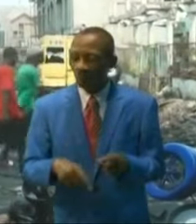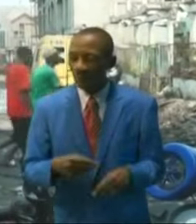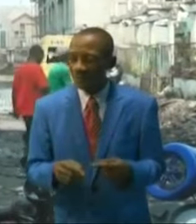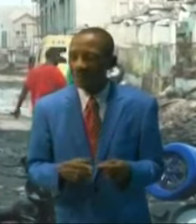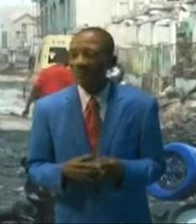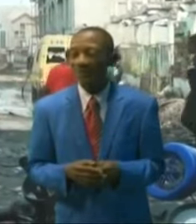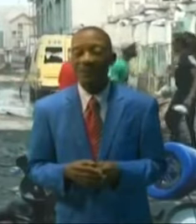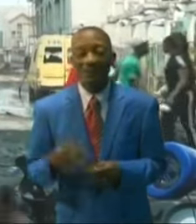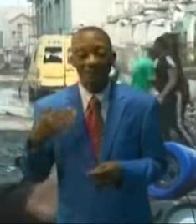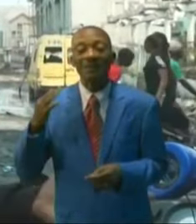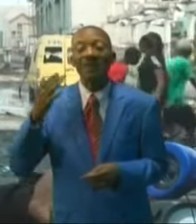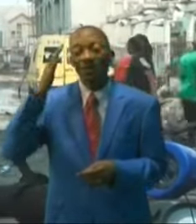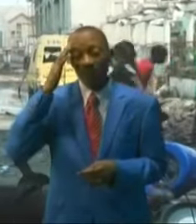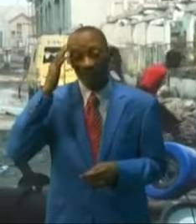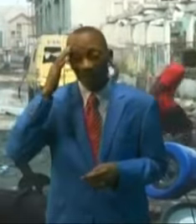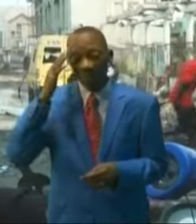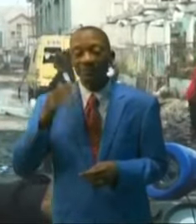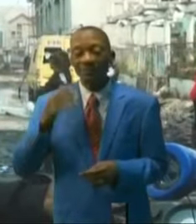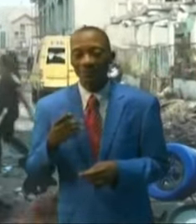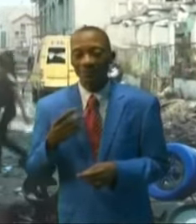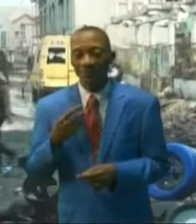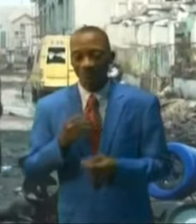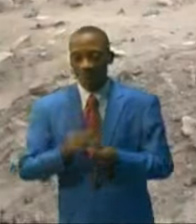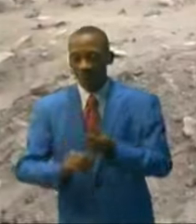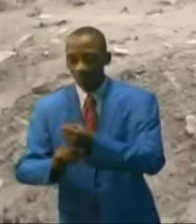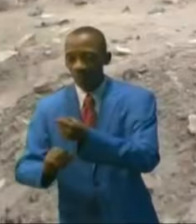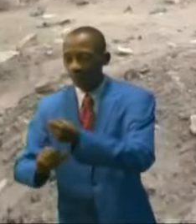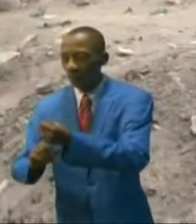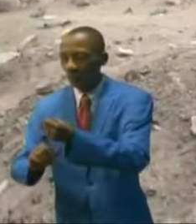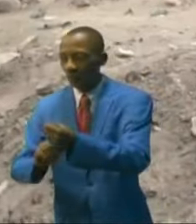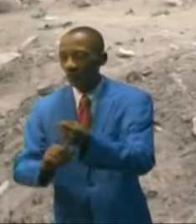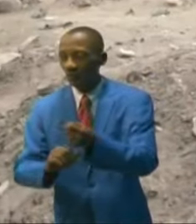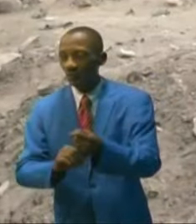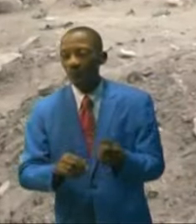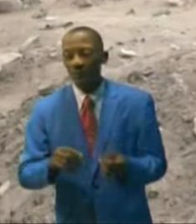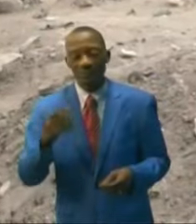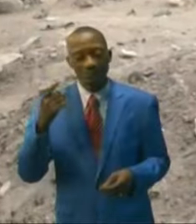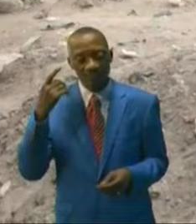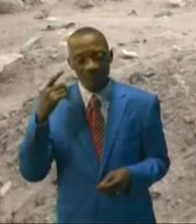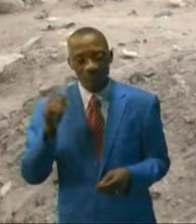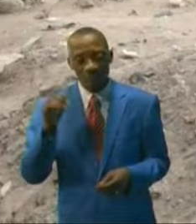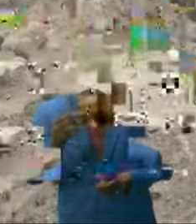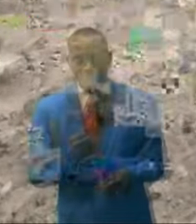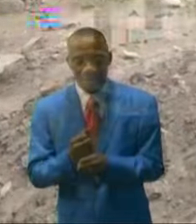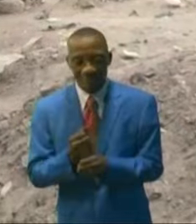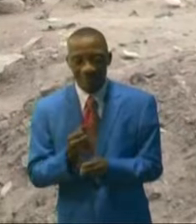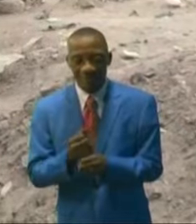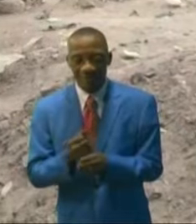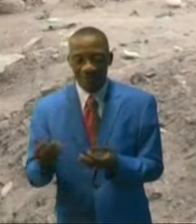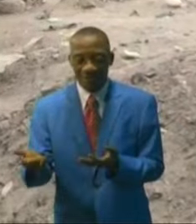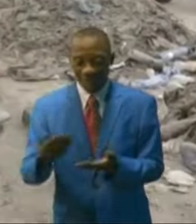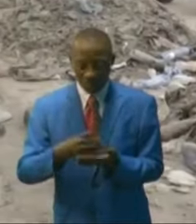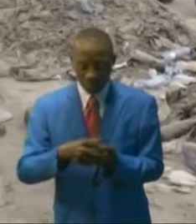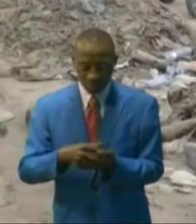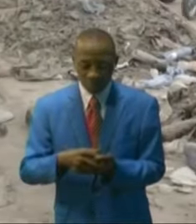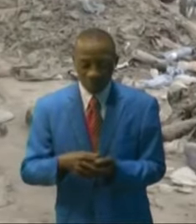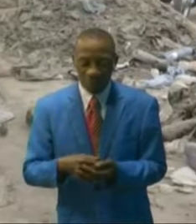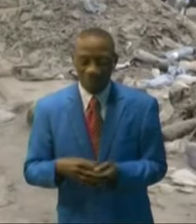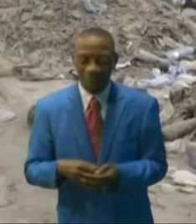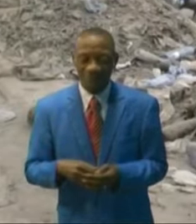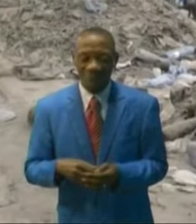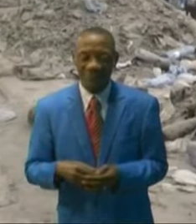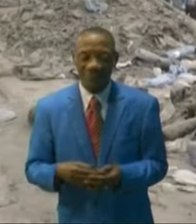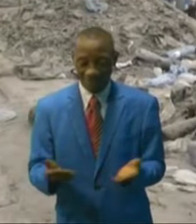gouvernement qu'on puisse répondre les travaux. La saison sèche devrait être capitalisée pour l'achèvement de